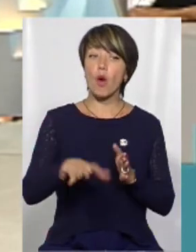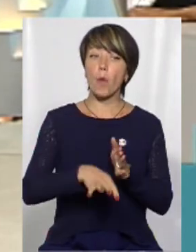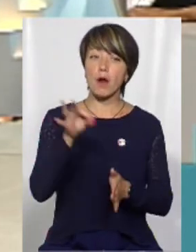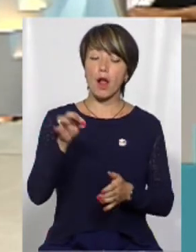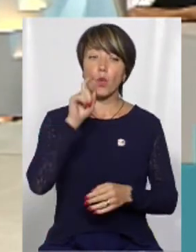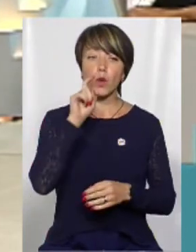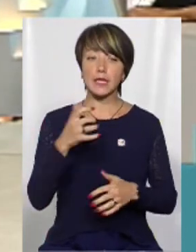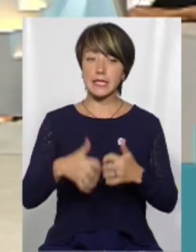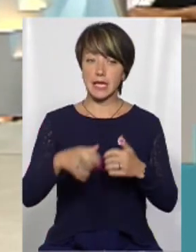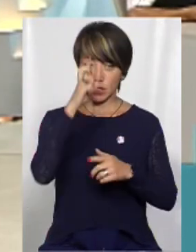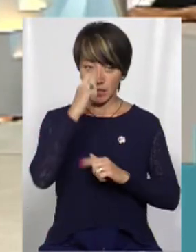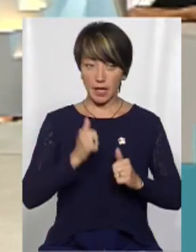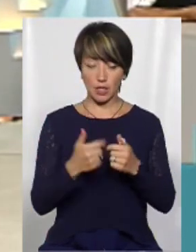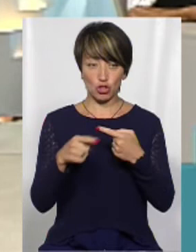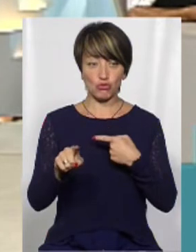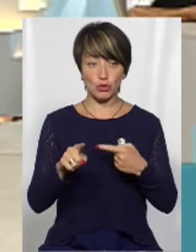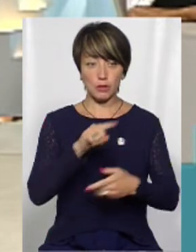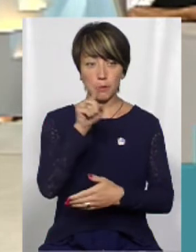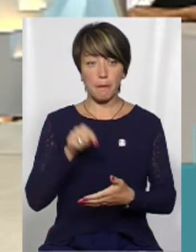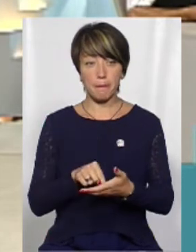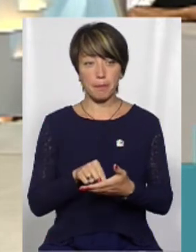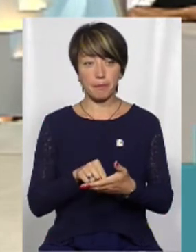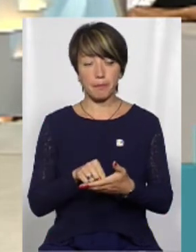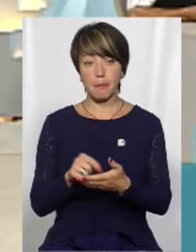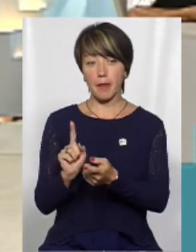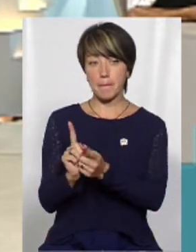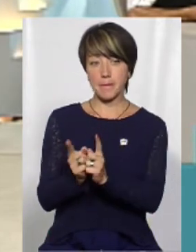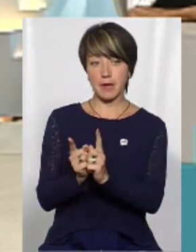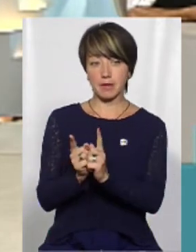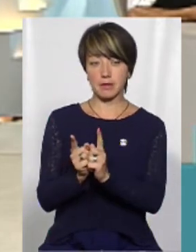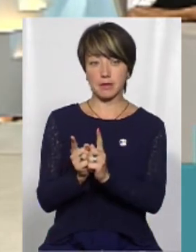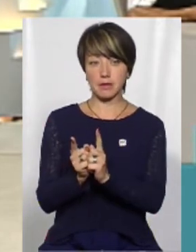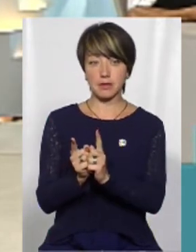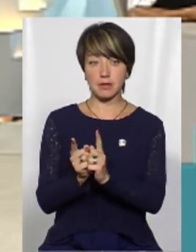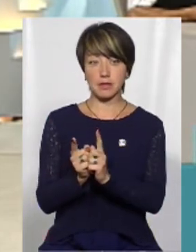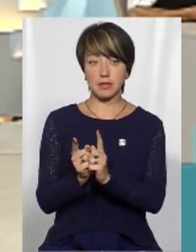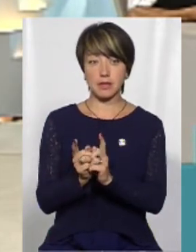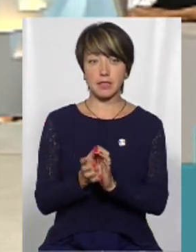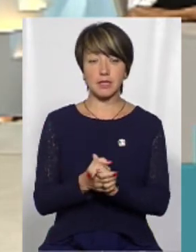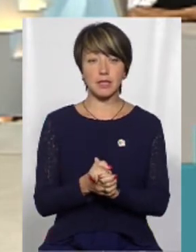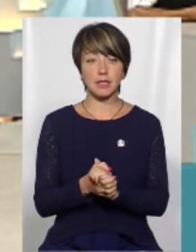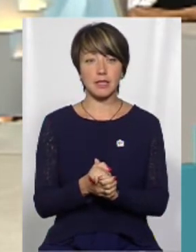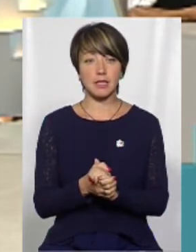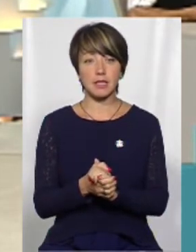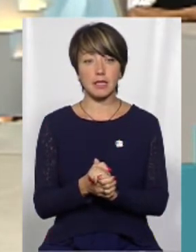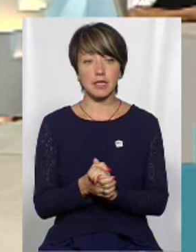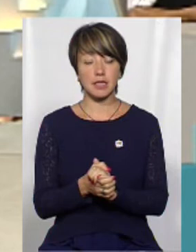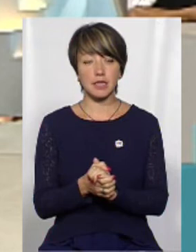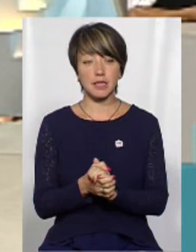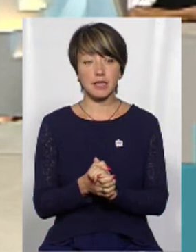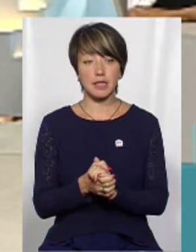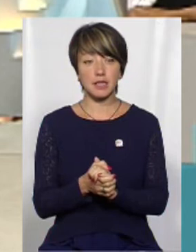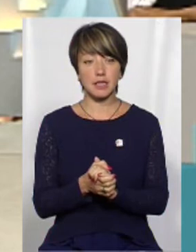Україну серед інших країн світу? Pourquoi vous avez choisi l'Ukraine? Oui, oui. Une histoire un peu